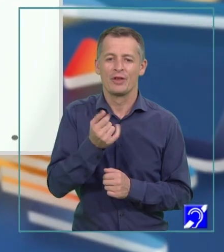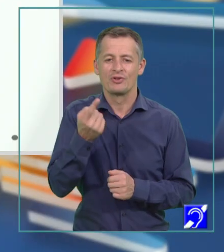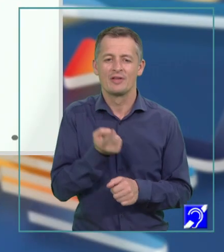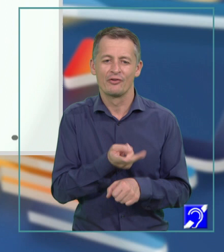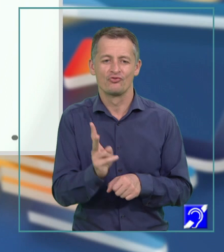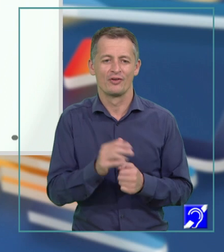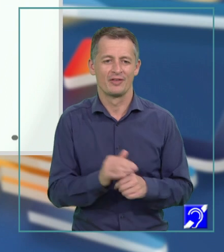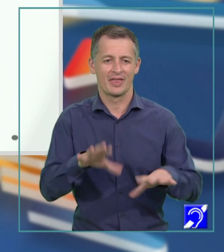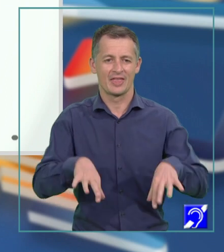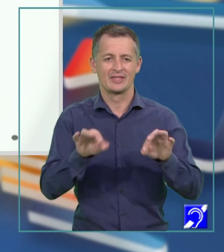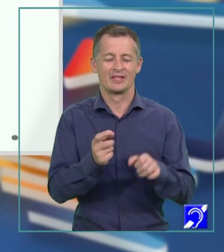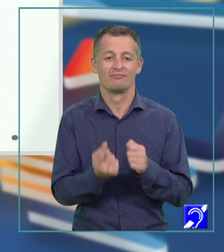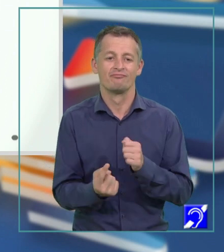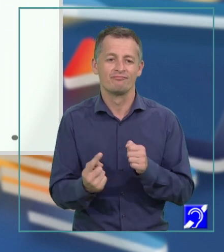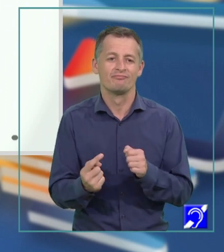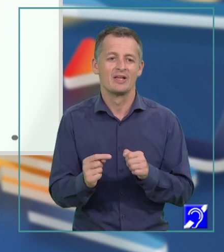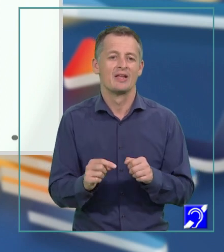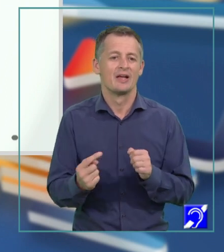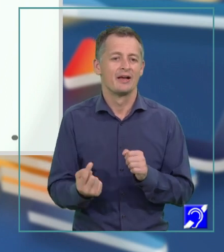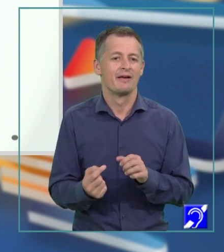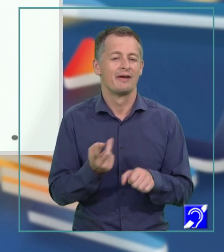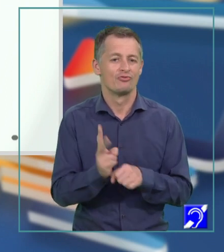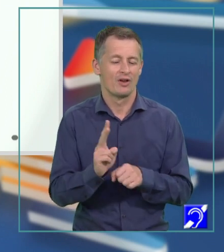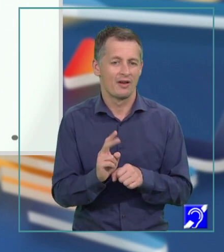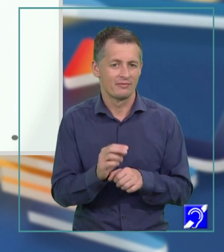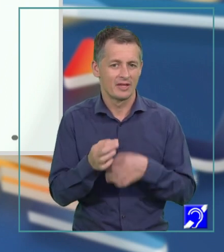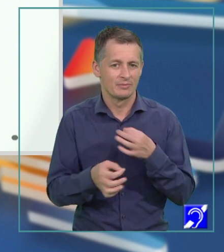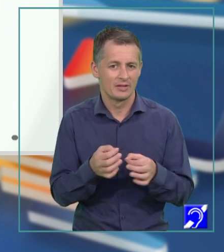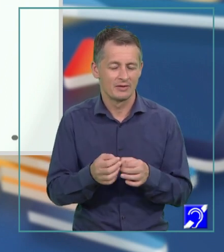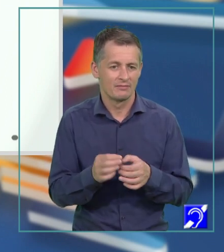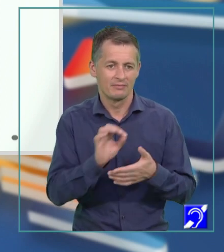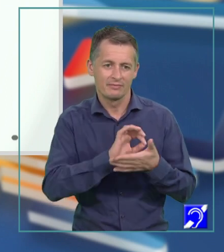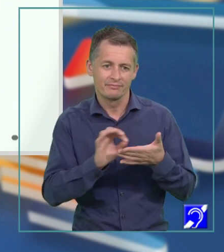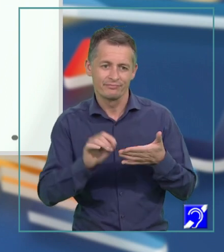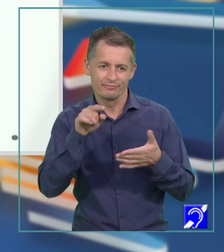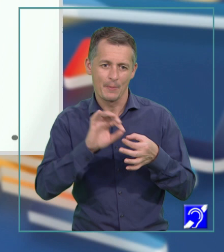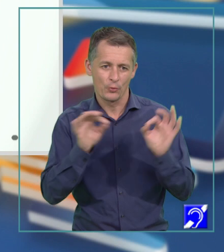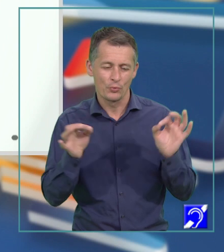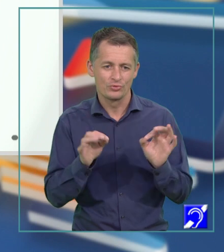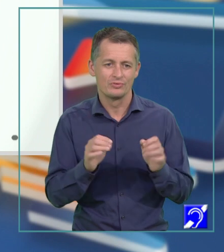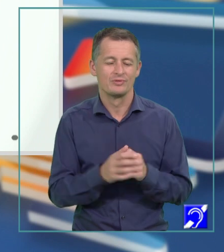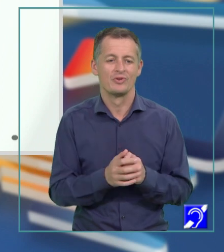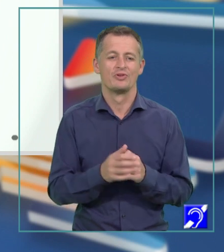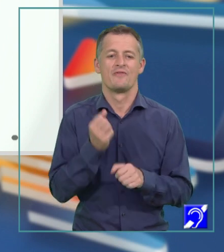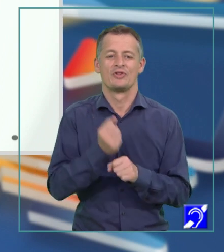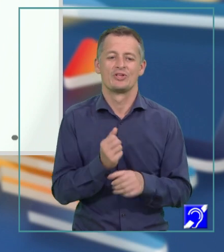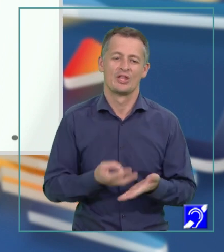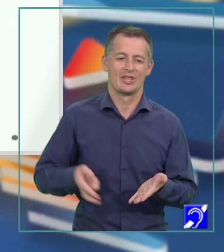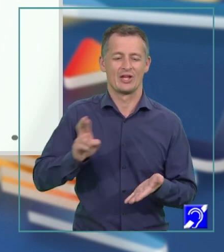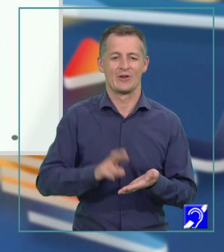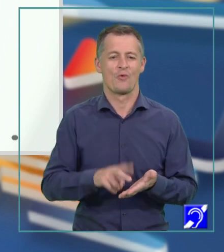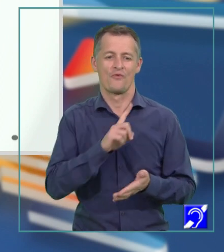greșeală. Identificați greșeala de exprimare din enunțurile de mai jos, explicați în ce constă și reformulați